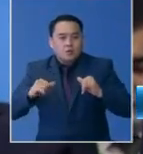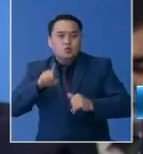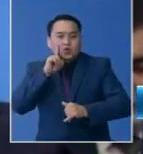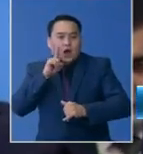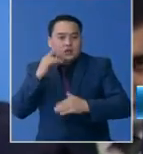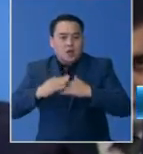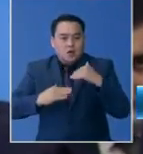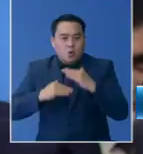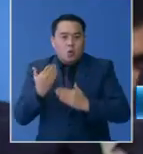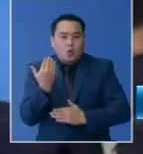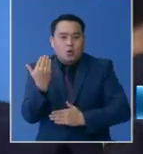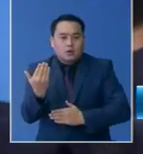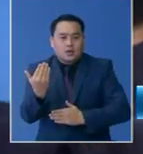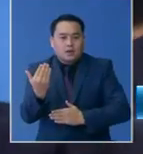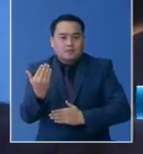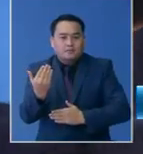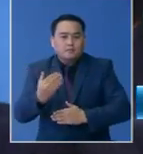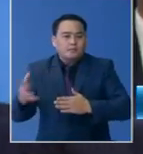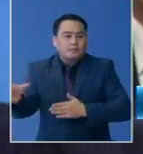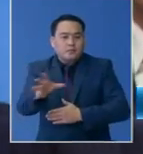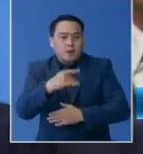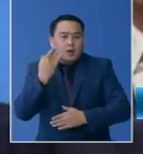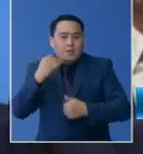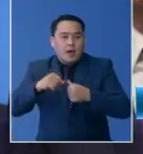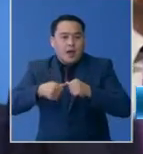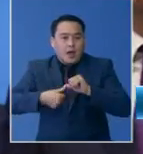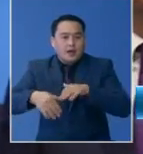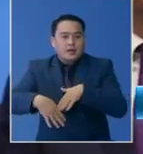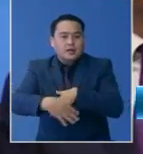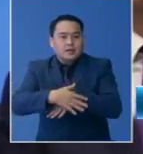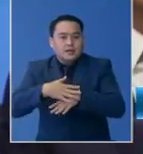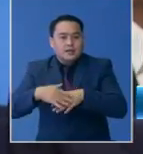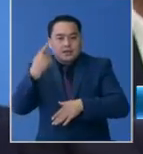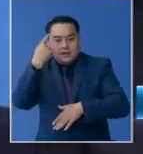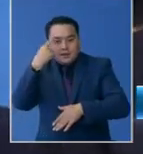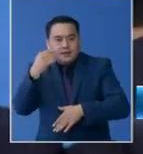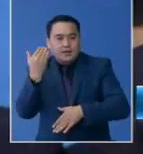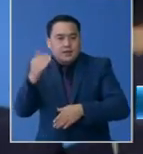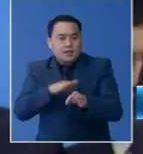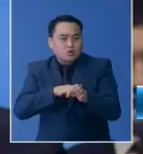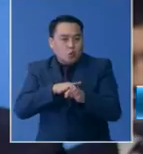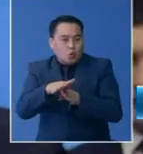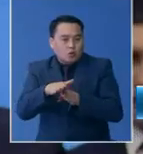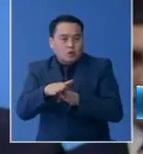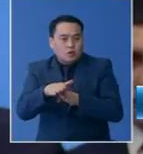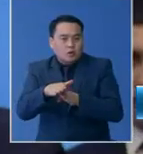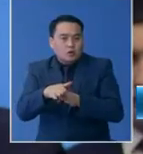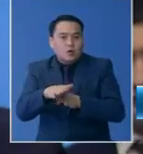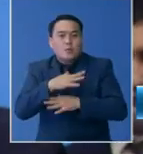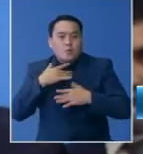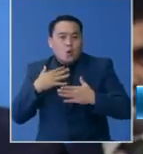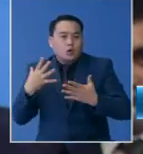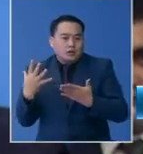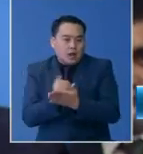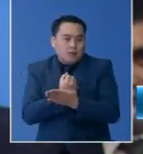жастардың қолында. Мен баршаңызға мәңгілік ел жалпыұлттық идеясын іске асыруында мол табыстар